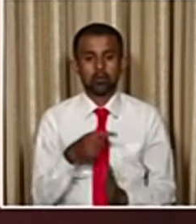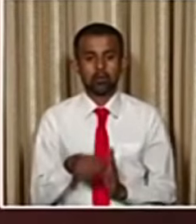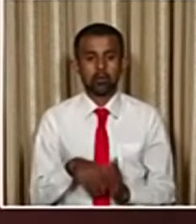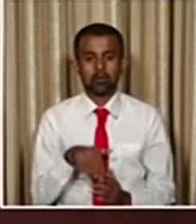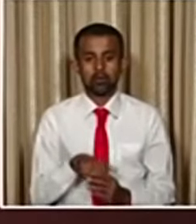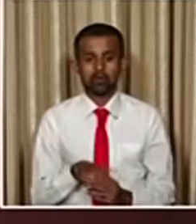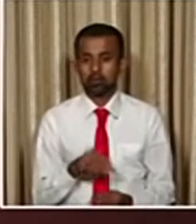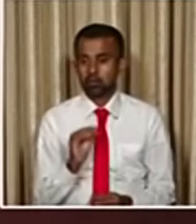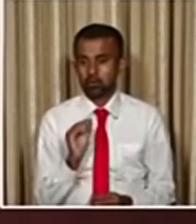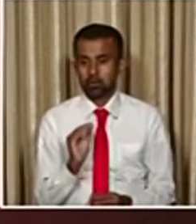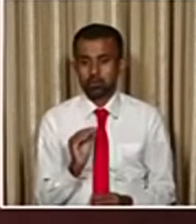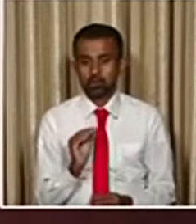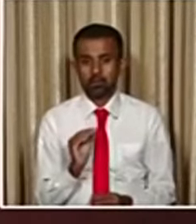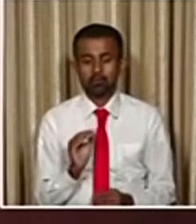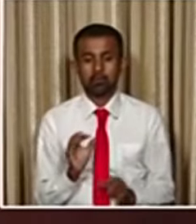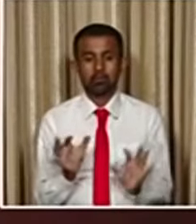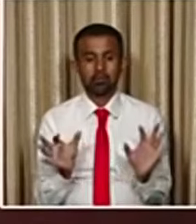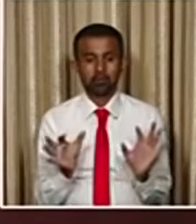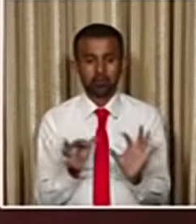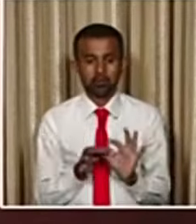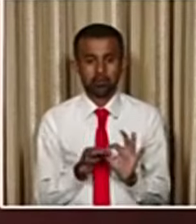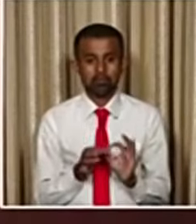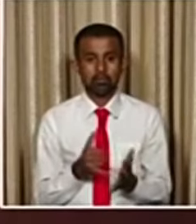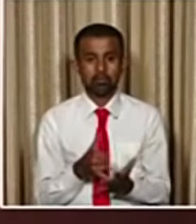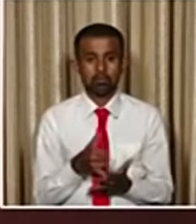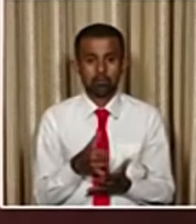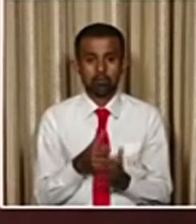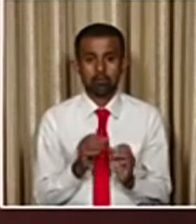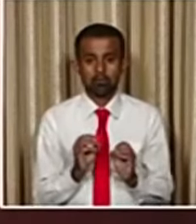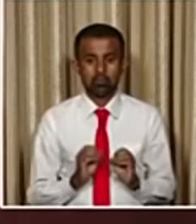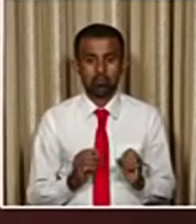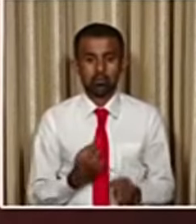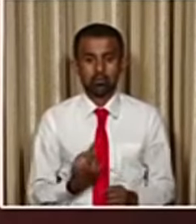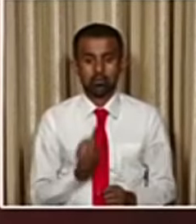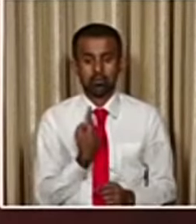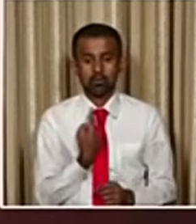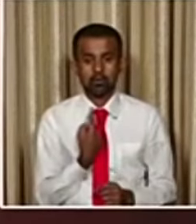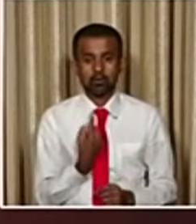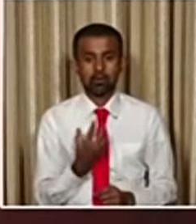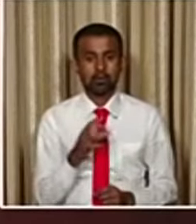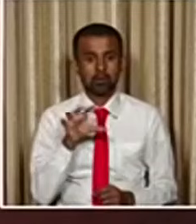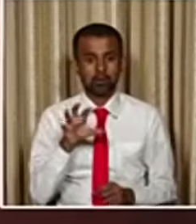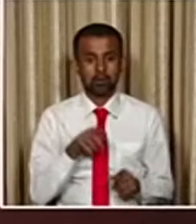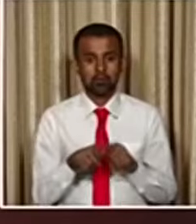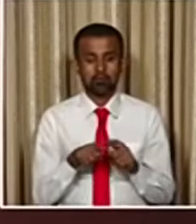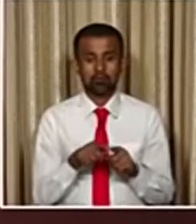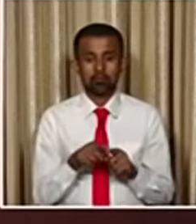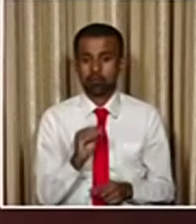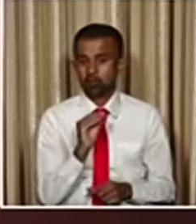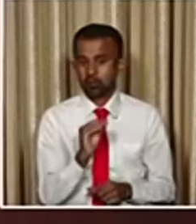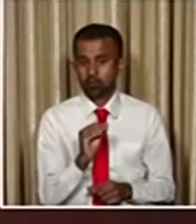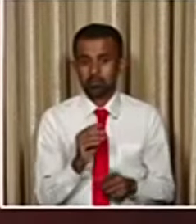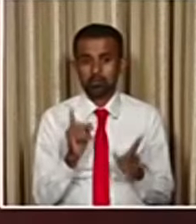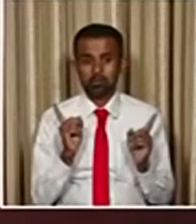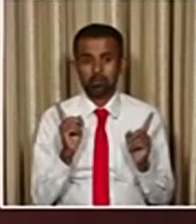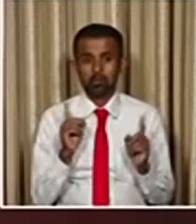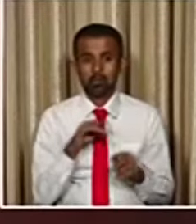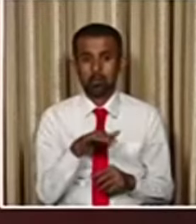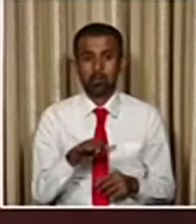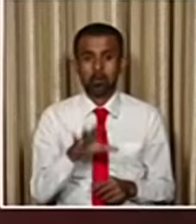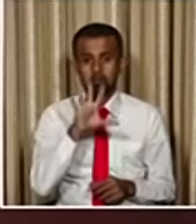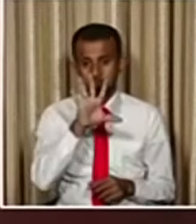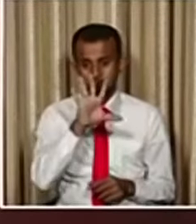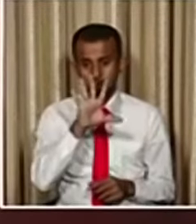ತಿಯನ್ನ ನಂಗ್ ಏಕೆ ಜಾಯಿಂಟ್ ವರ್ಲ್ಡ್ ಕಪ್ ನೆತುವ ತನಿ ಸತ್ಕಾರ ಕರಟಿ ಲಂಕಾವ ಕರನ್ನ ನಂಗ್ ಕ್ರೀಡಾಂಗಣ